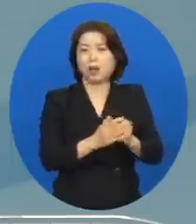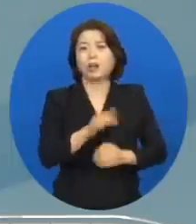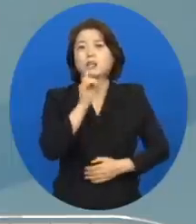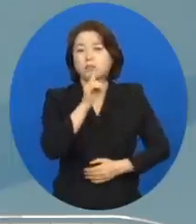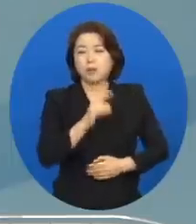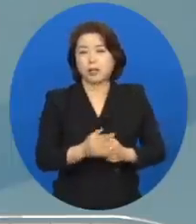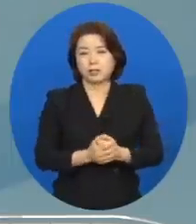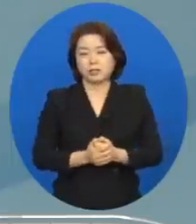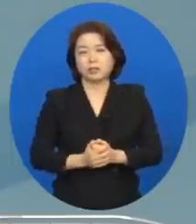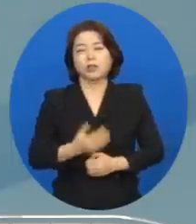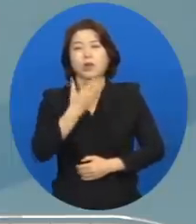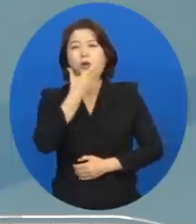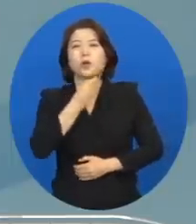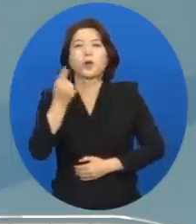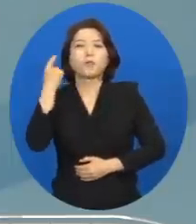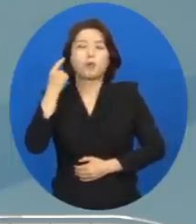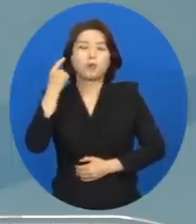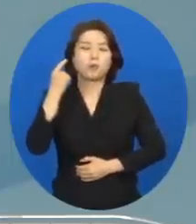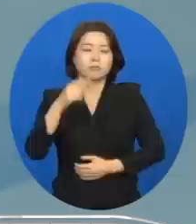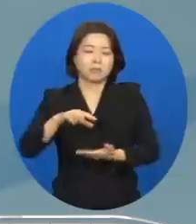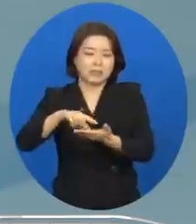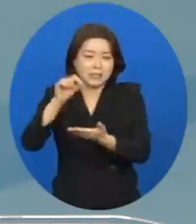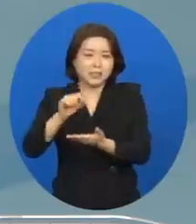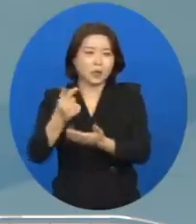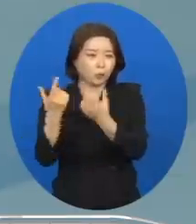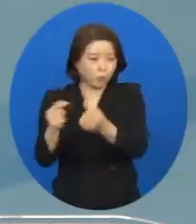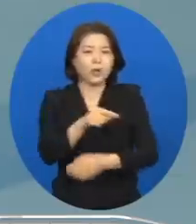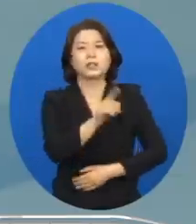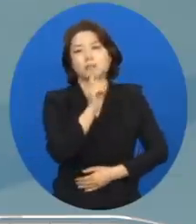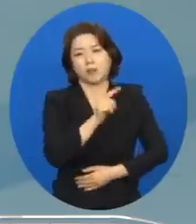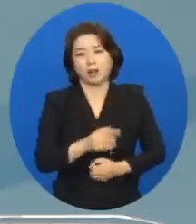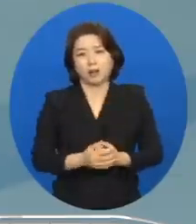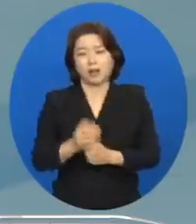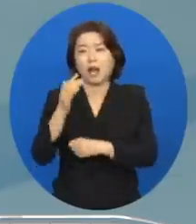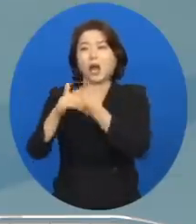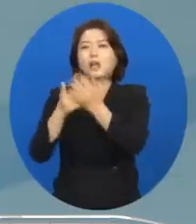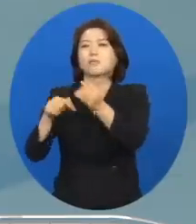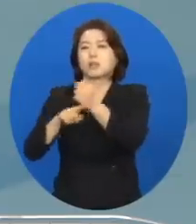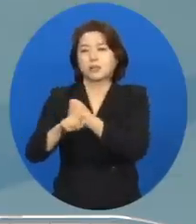복음의 핵심이었습니다. 하나님의 뜻이었어요.